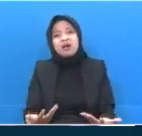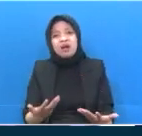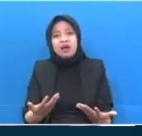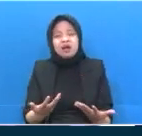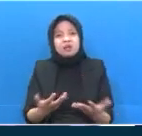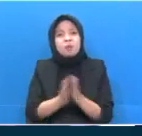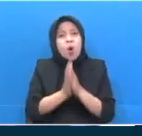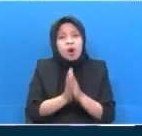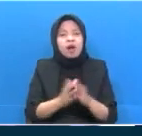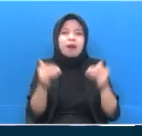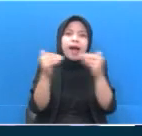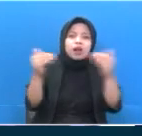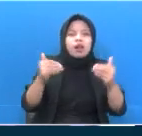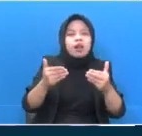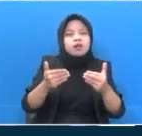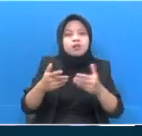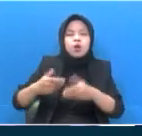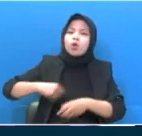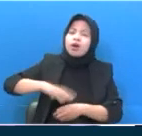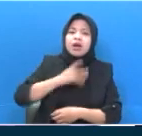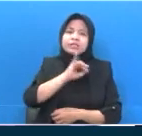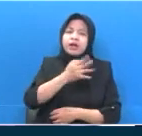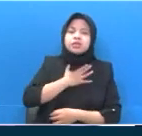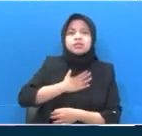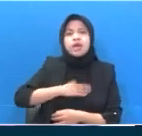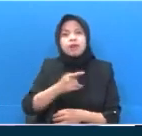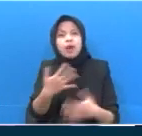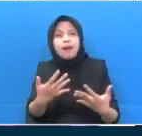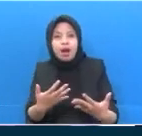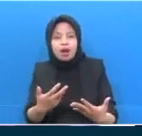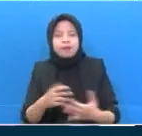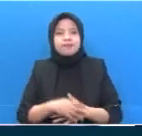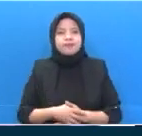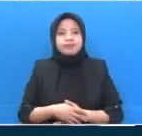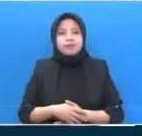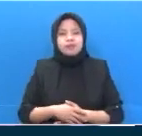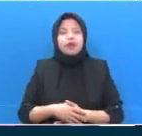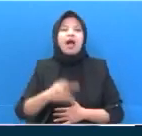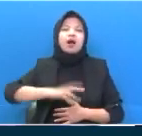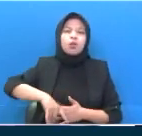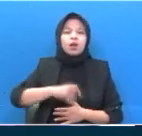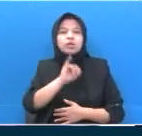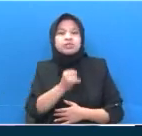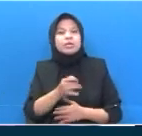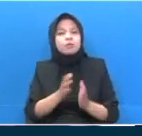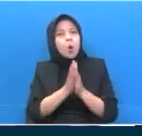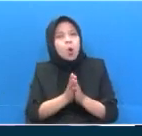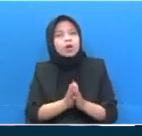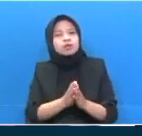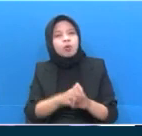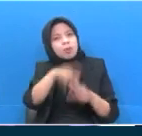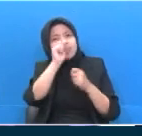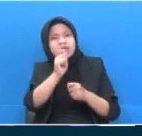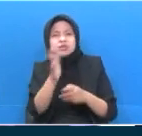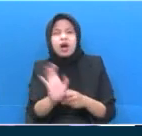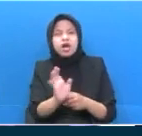memberikan keadilan yang keadilan bagi almarhum dan keluarga almarhum Jangan sampai